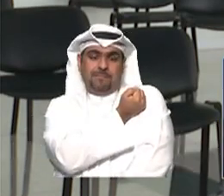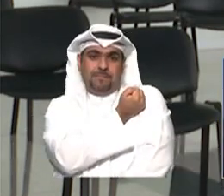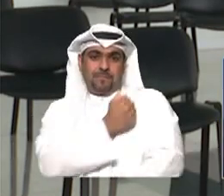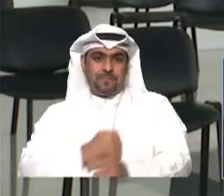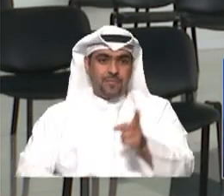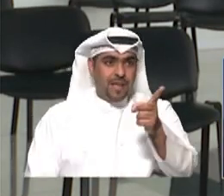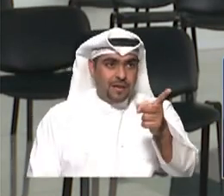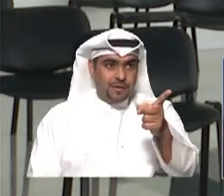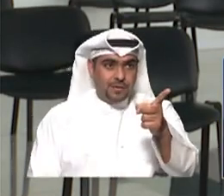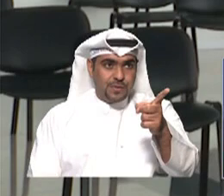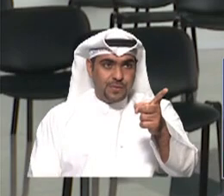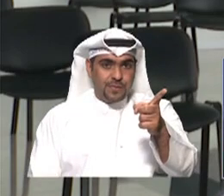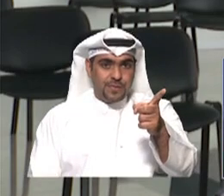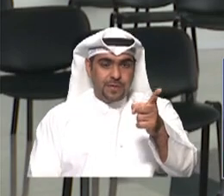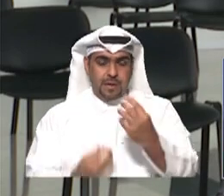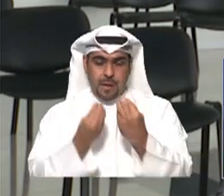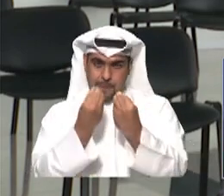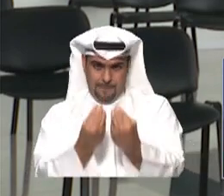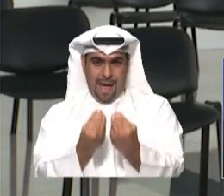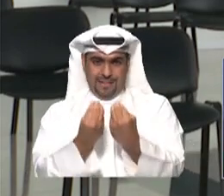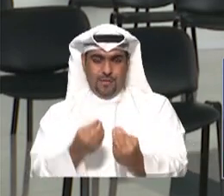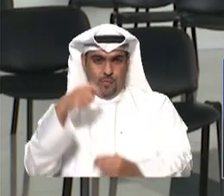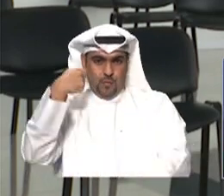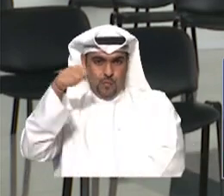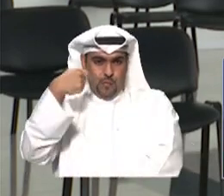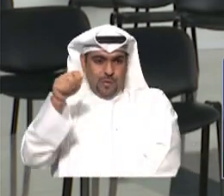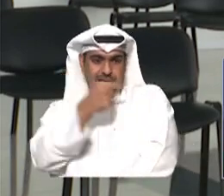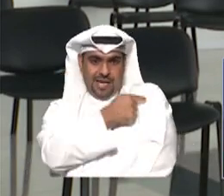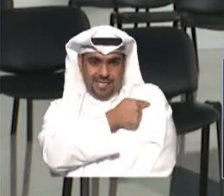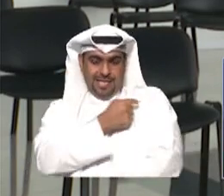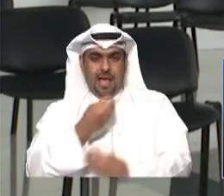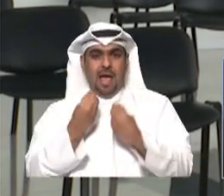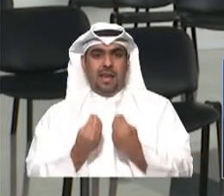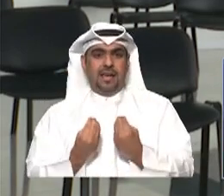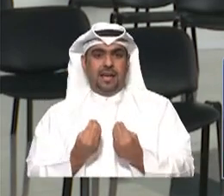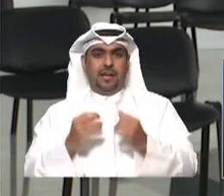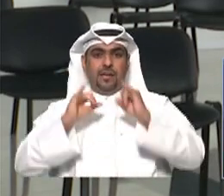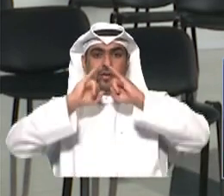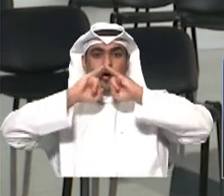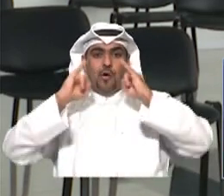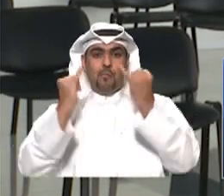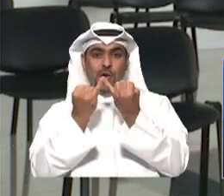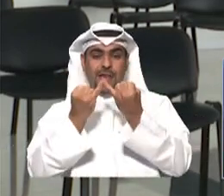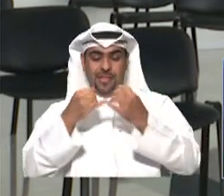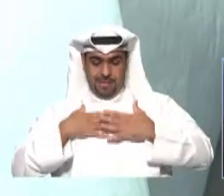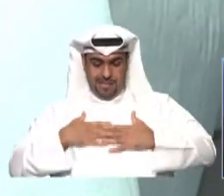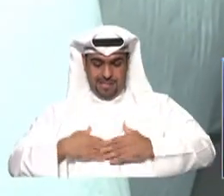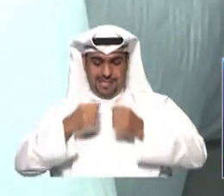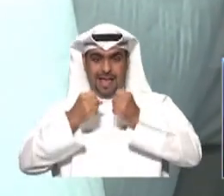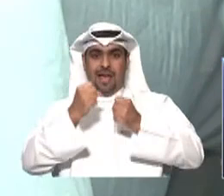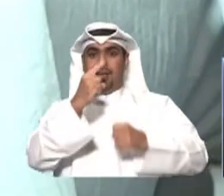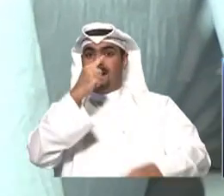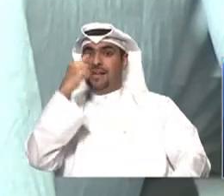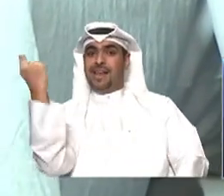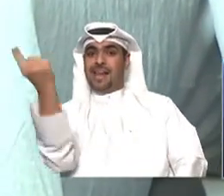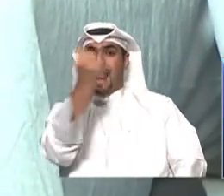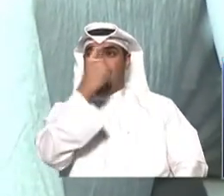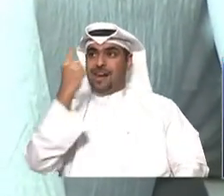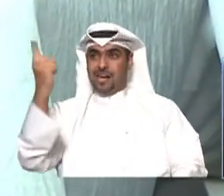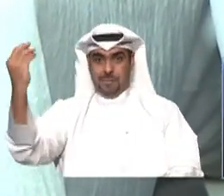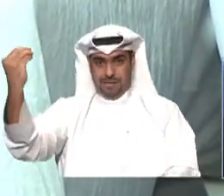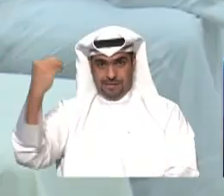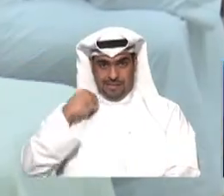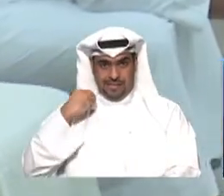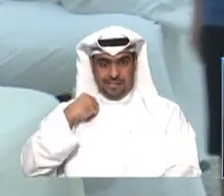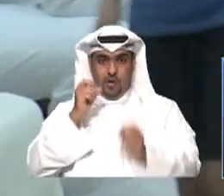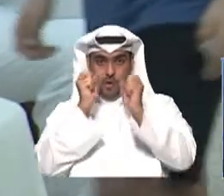هو مسألة وقت لا أكثر. إحنا بانتظار هذا الترخيص على بفارغ الصبر، وبالتالي هذا الأمر راح يساهم الحقيقة